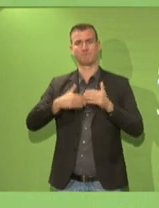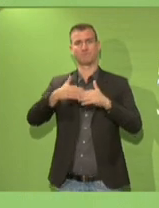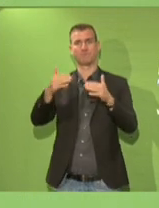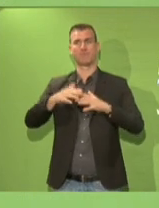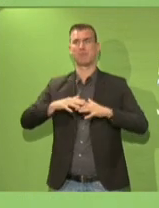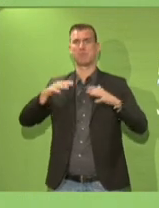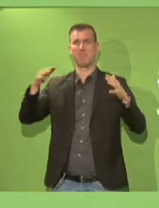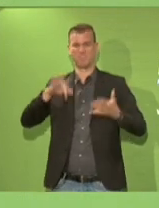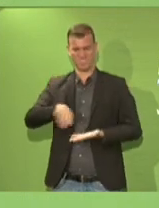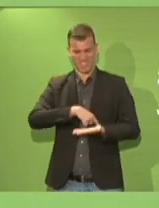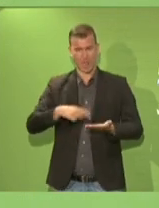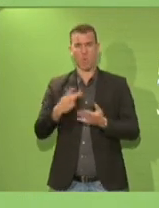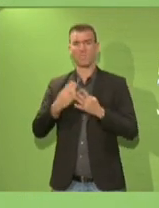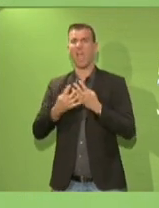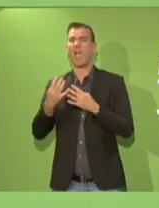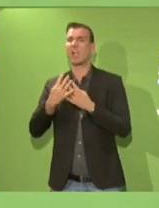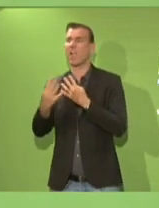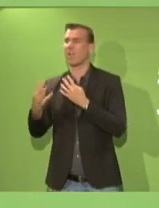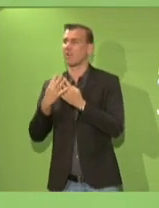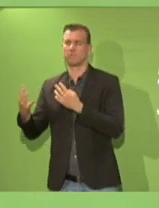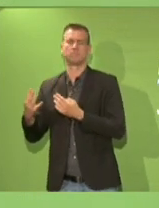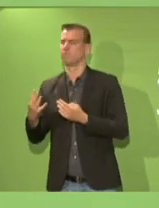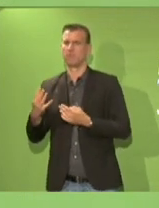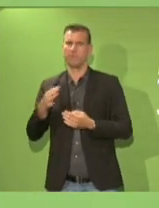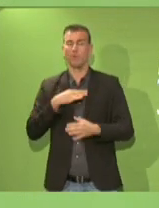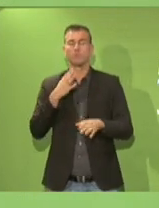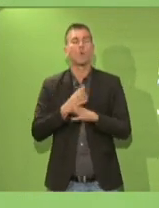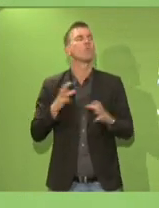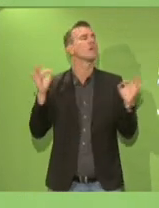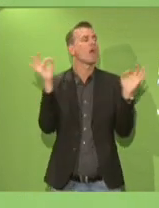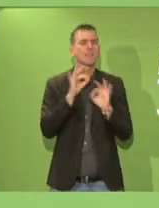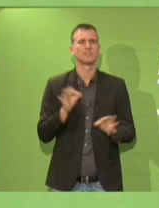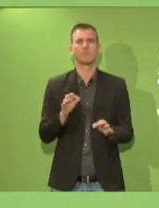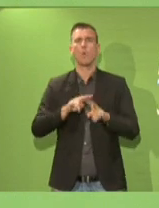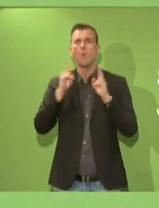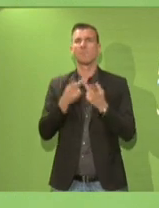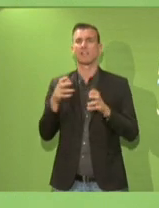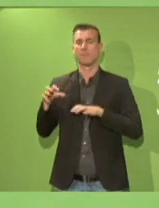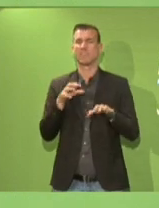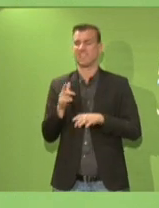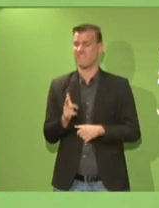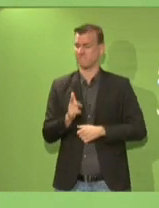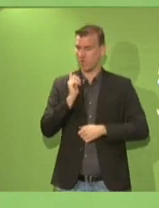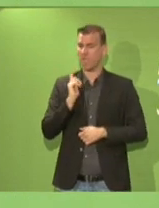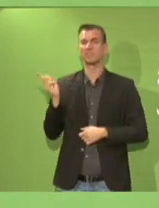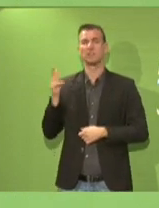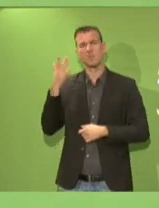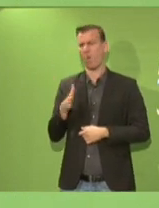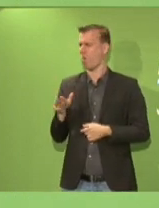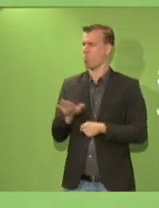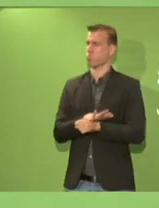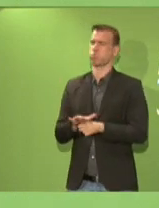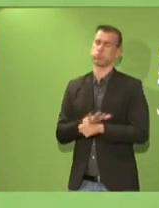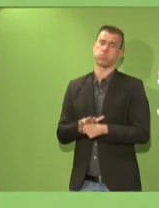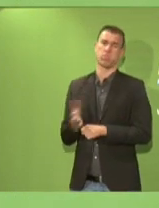und unseren Tellern. Es ist meines Erachtens schon katastrophal genug, dass sich die Umweltministerin vorgestern auf einen schmutzigen Deal eingelassen hat.